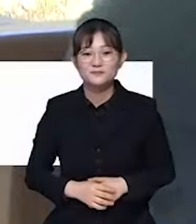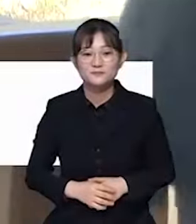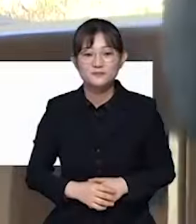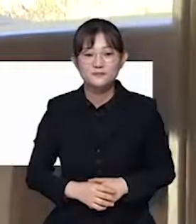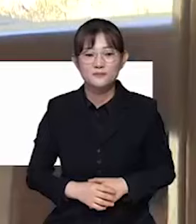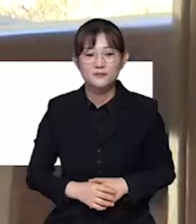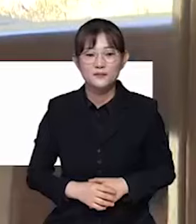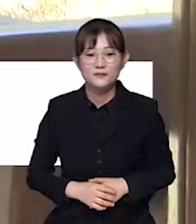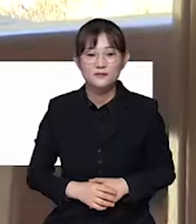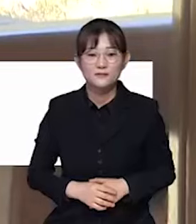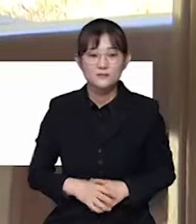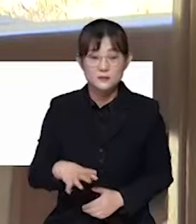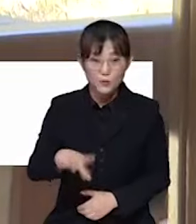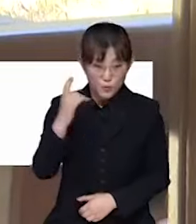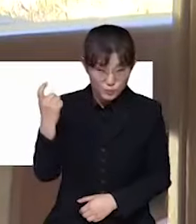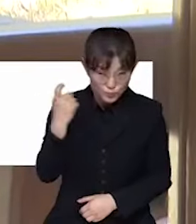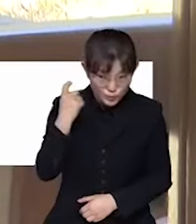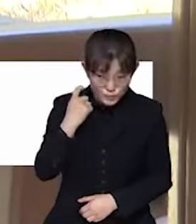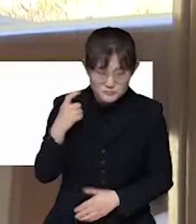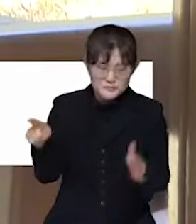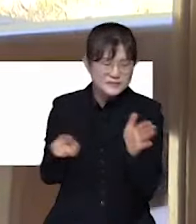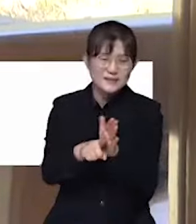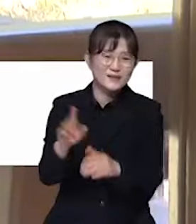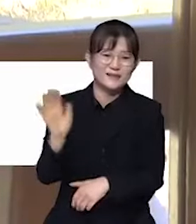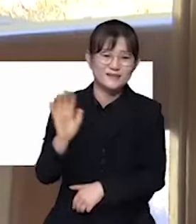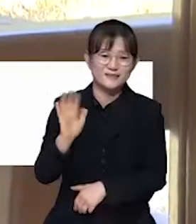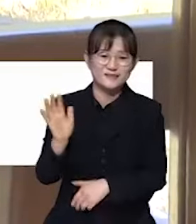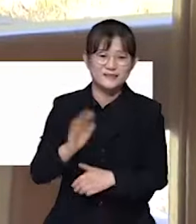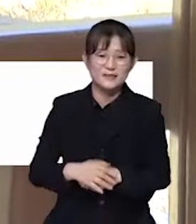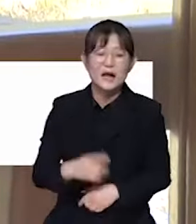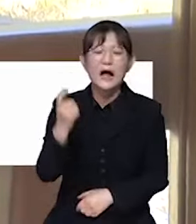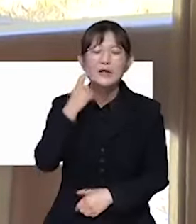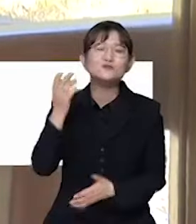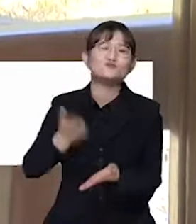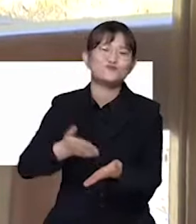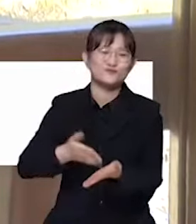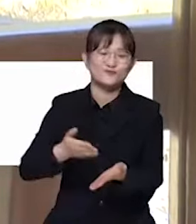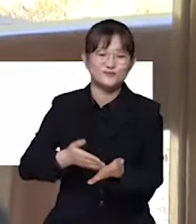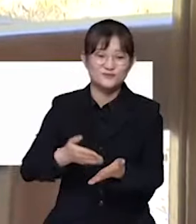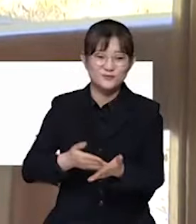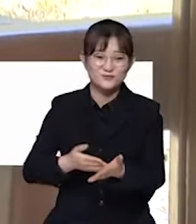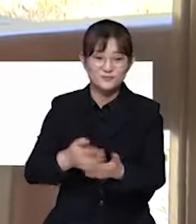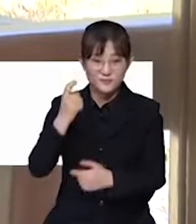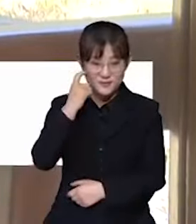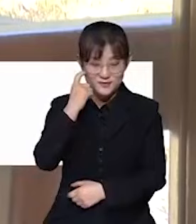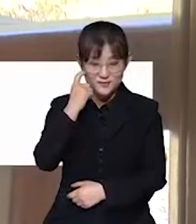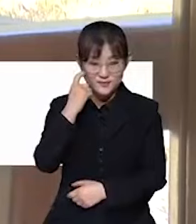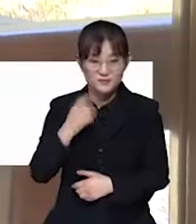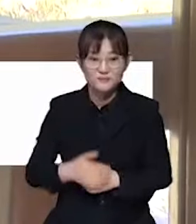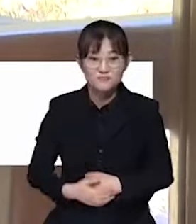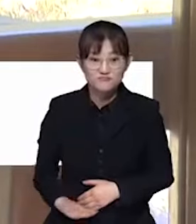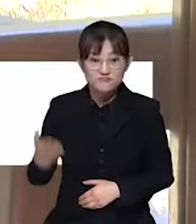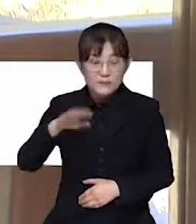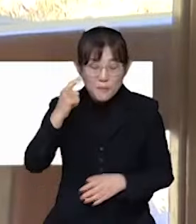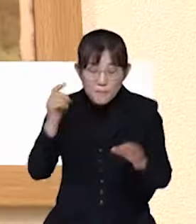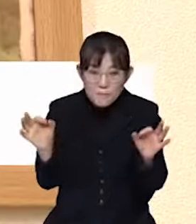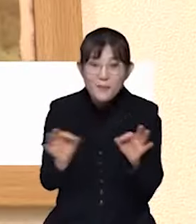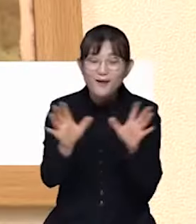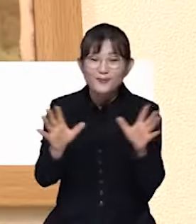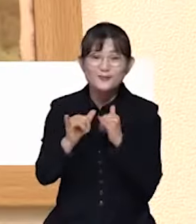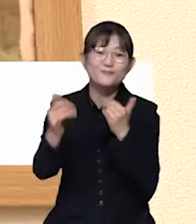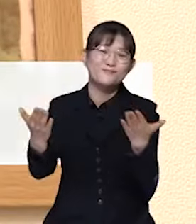안 믿었어요. 이거 당신 가짜뉴스에 속은 거 아니야. 근데 그런 일이 진짜로